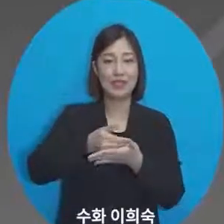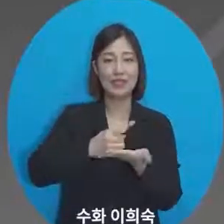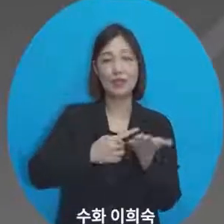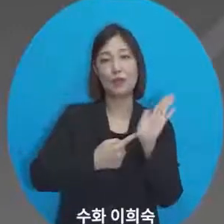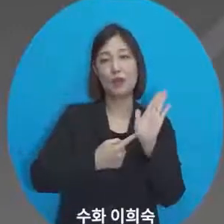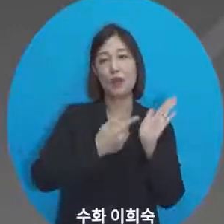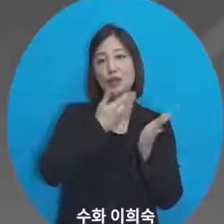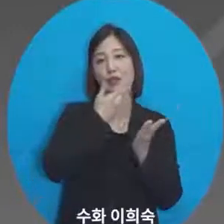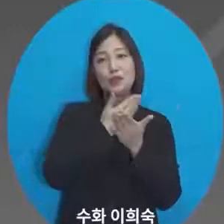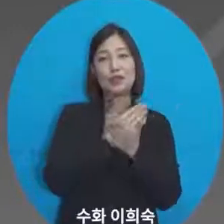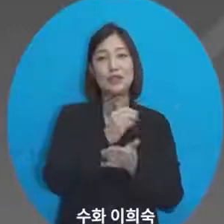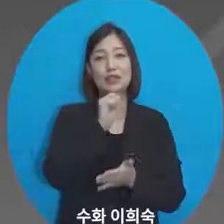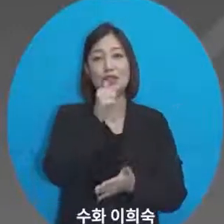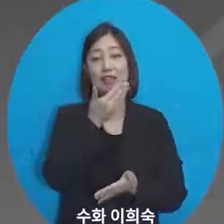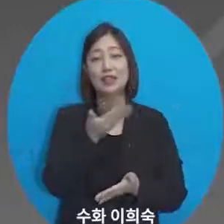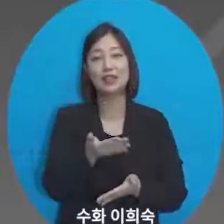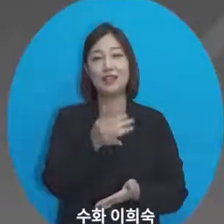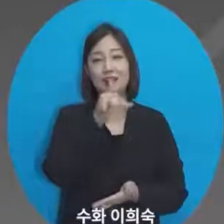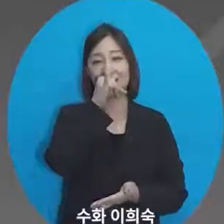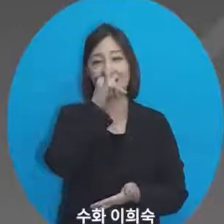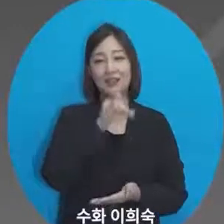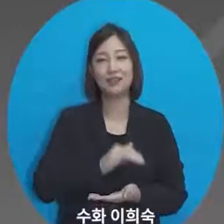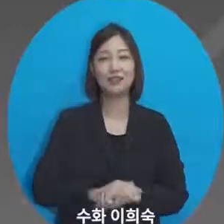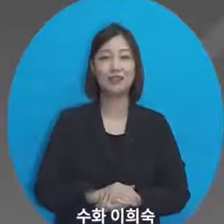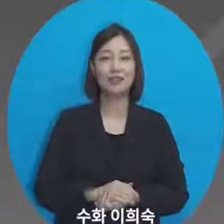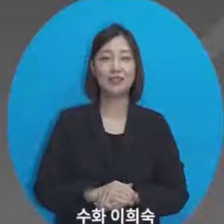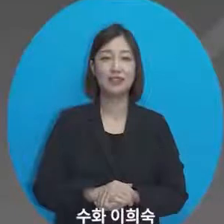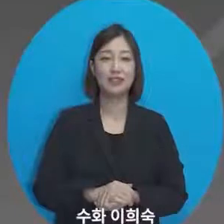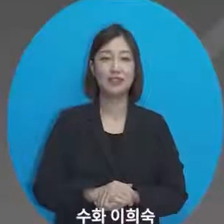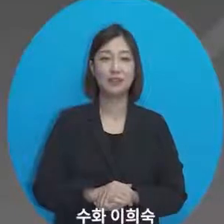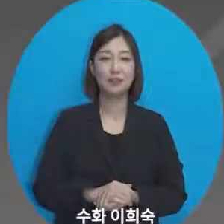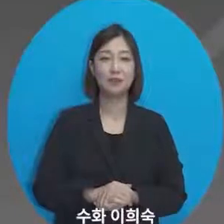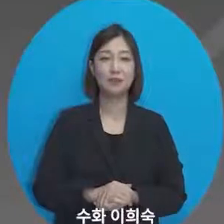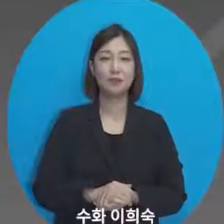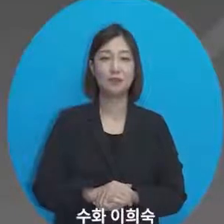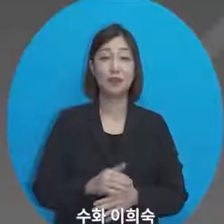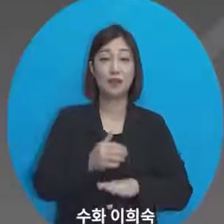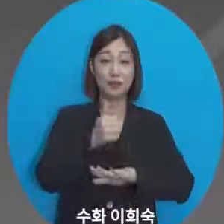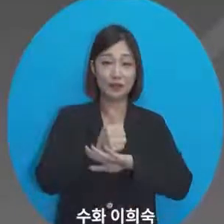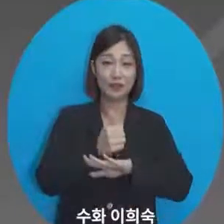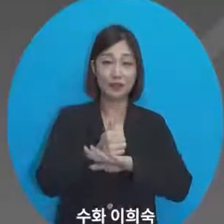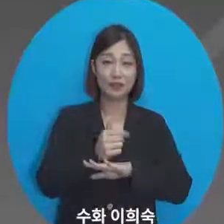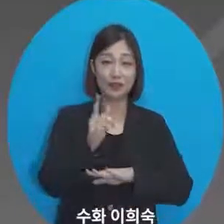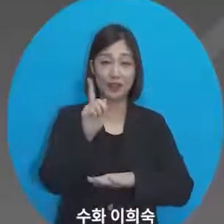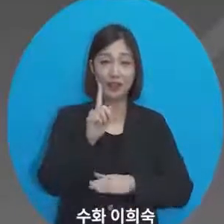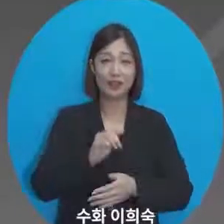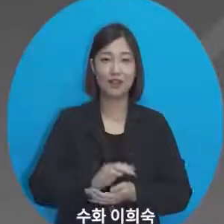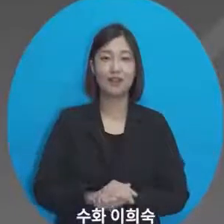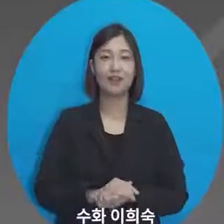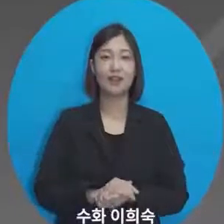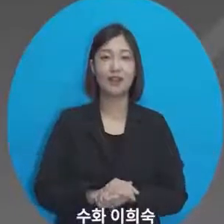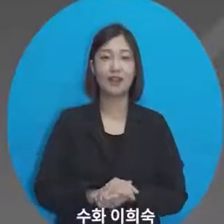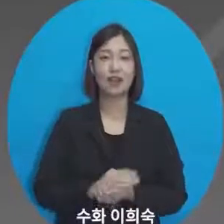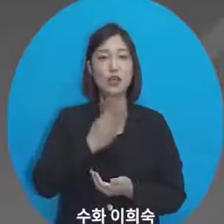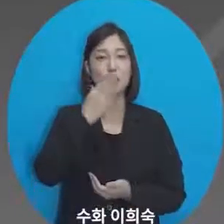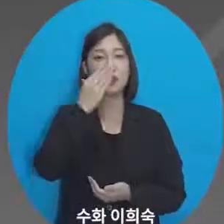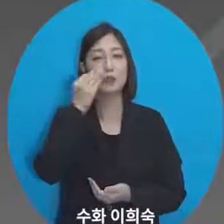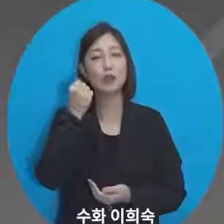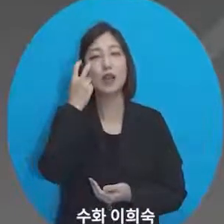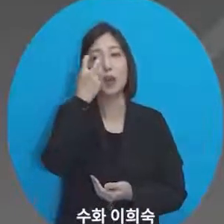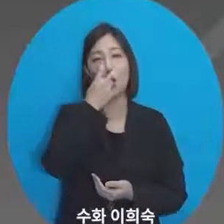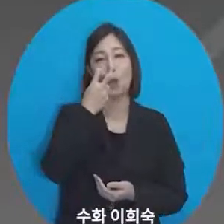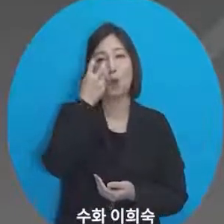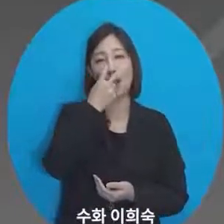안내 형태를 연속적으로 설치하였습니다. 그리고 마지막으로 유지 관리 같은